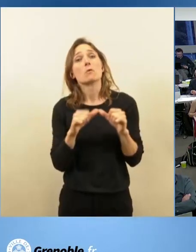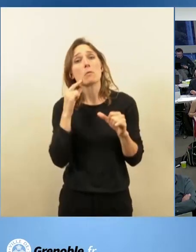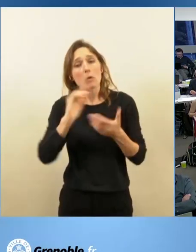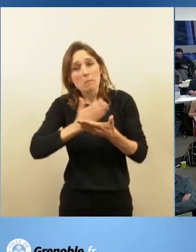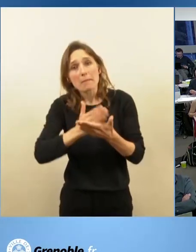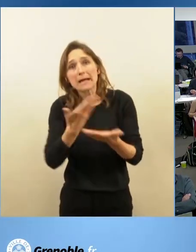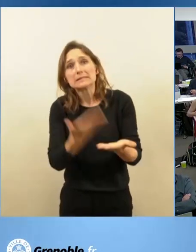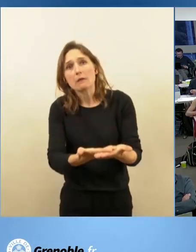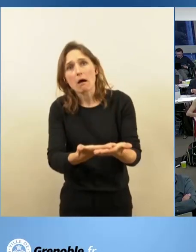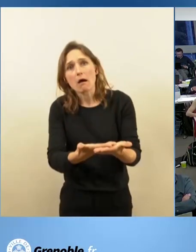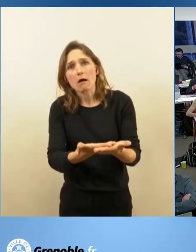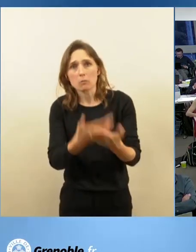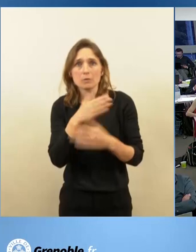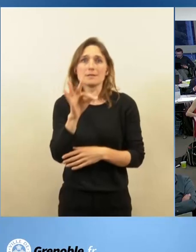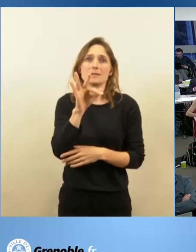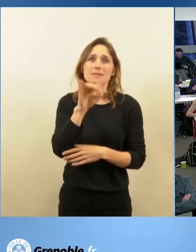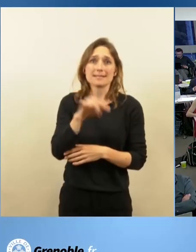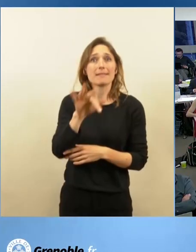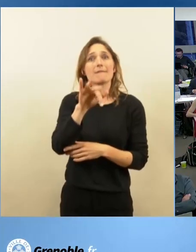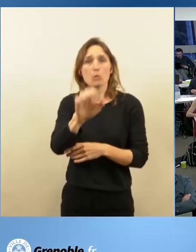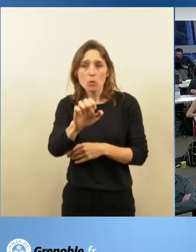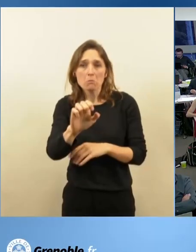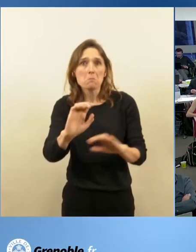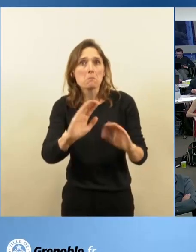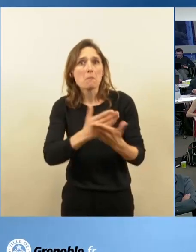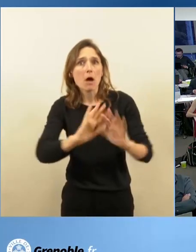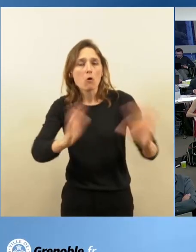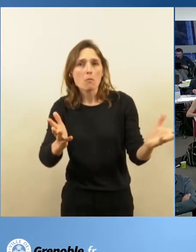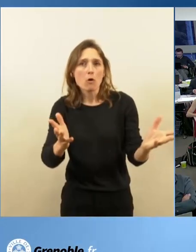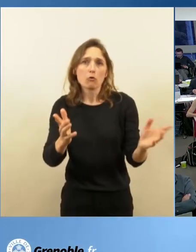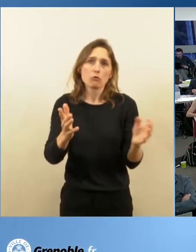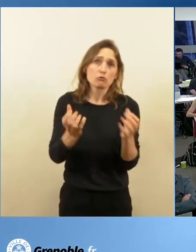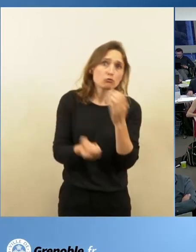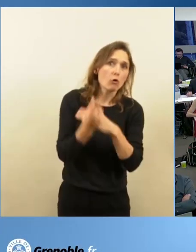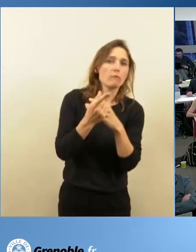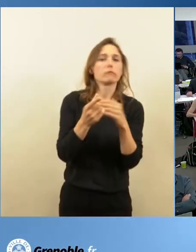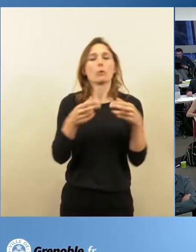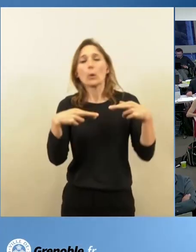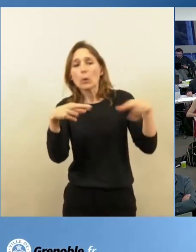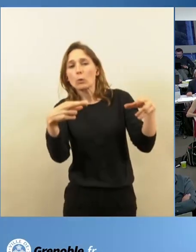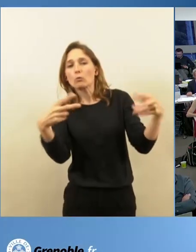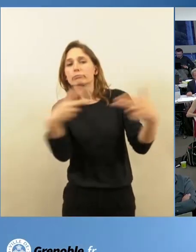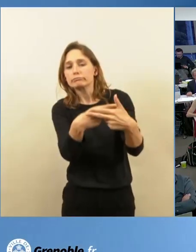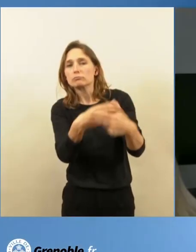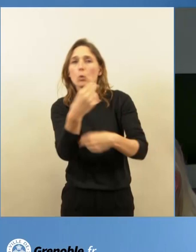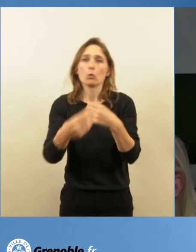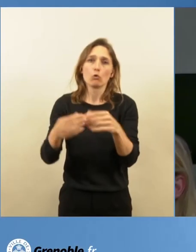pour préparer cette fameuse zedifeux à part bloquer deux trois boulevards et quelques rues d'engrenoble